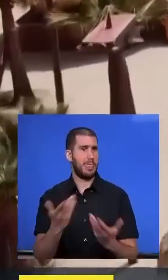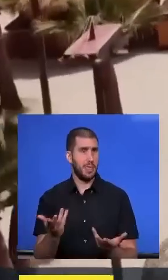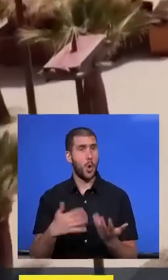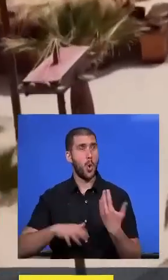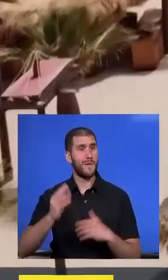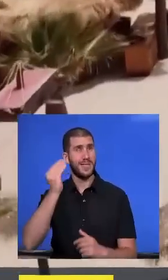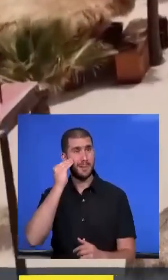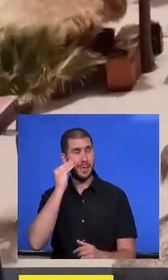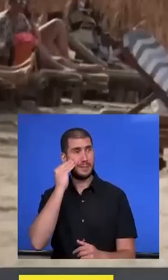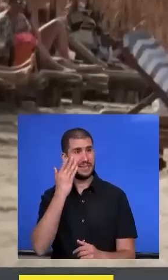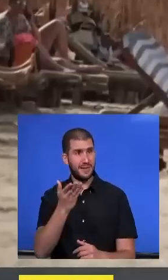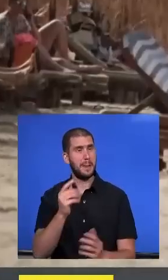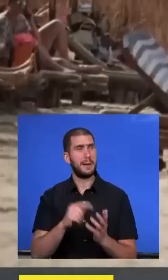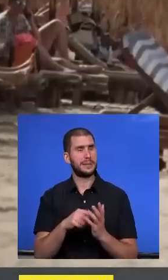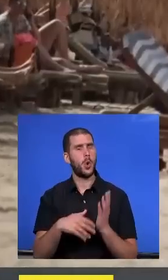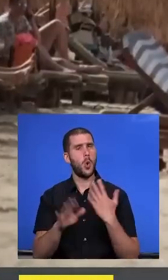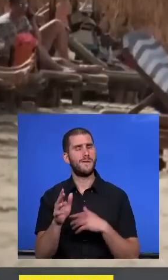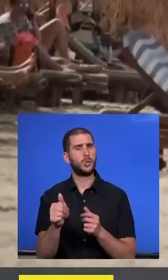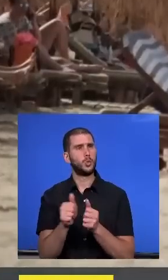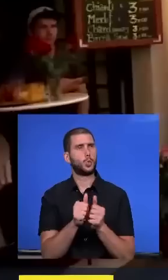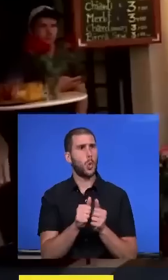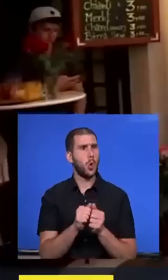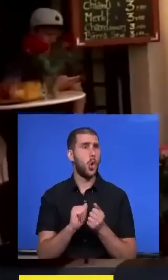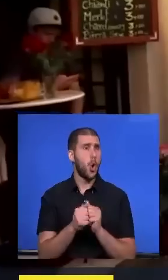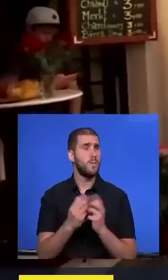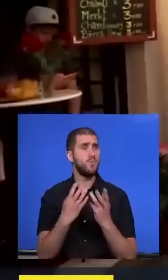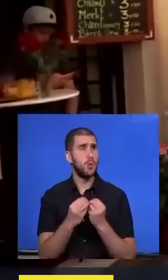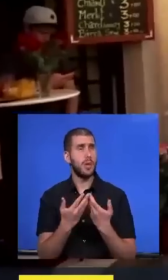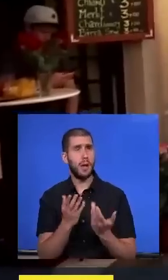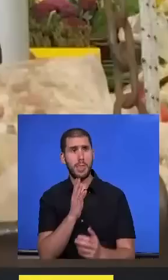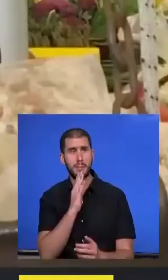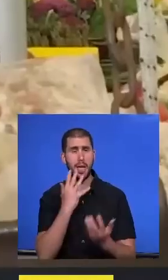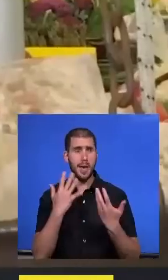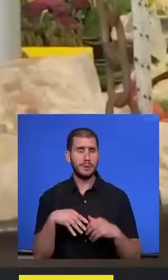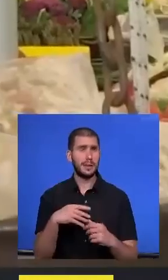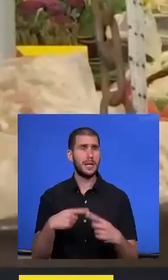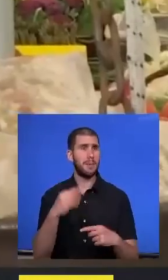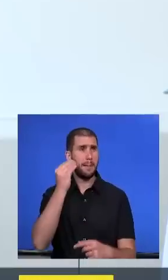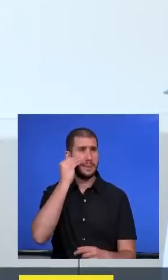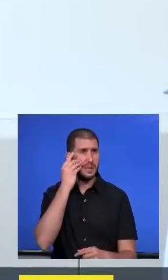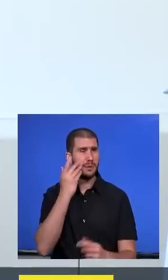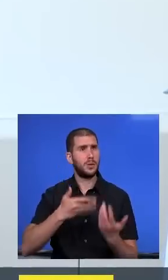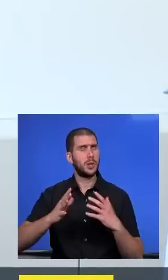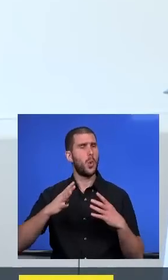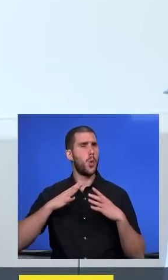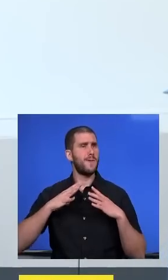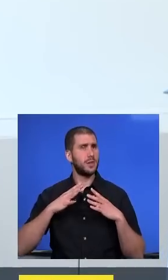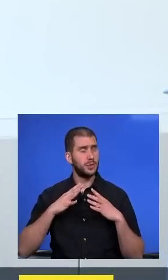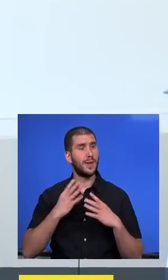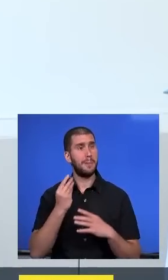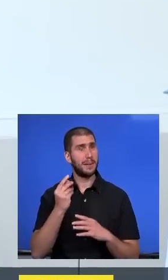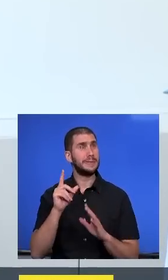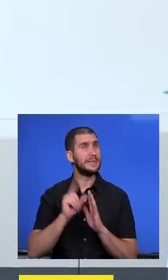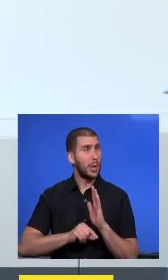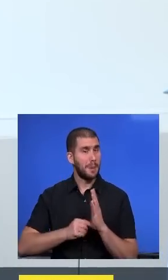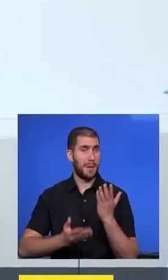התלמידים בספר, ולכן בעיקר זוגות או משפחות שאין להם בעיה להפסיד בית ספר, יוצאות לחופש, והמחירים יהיו